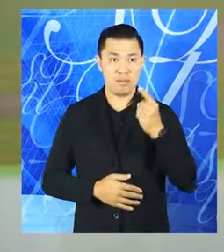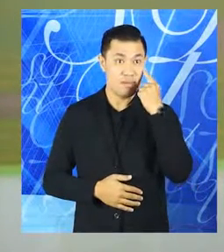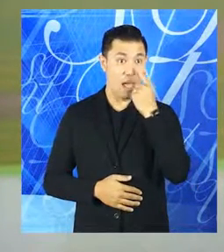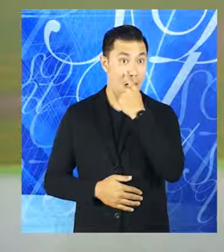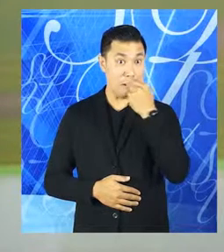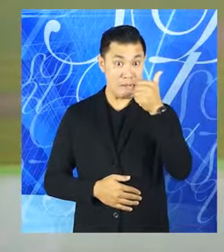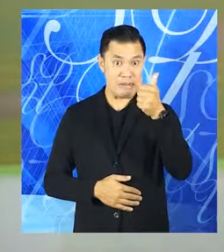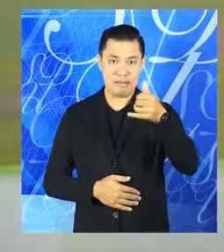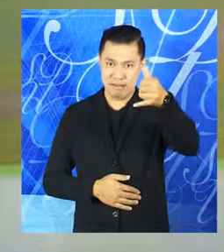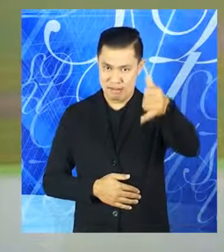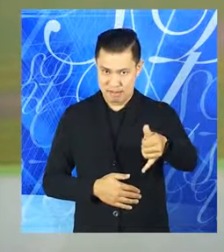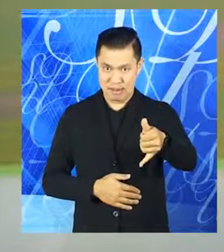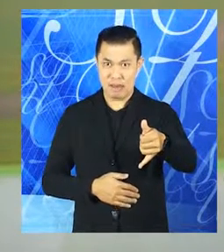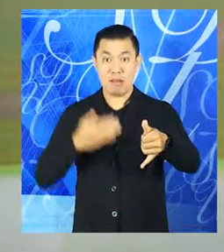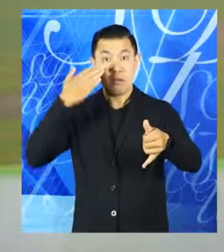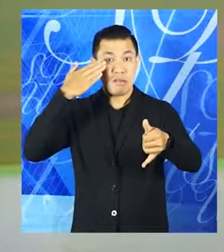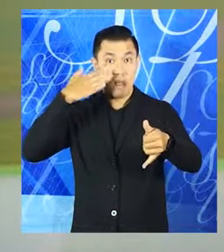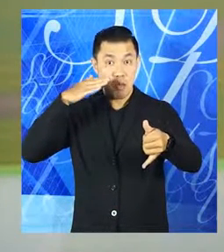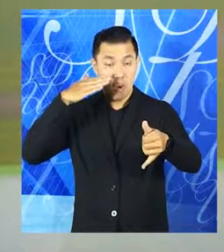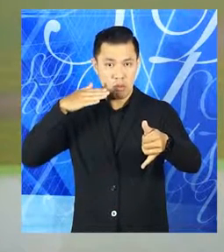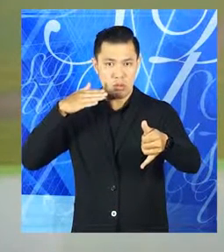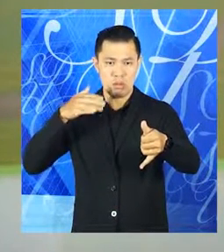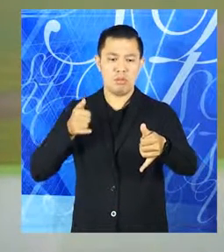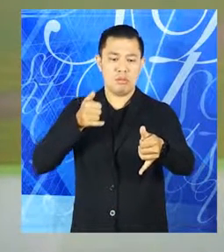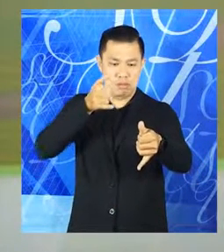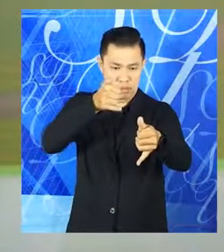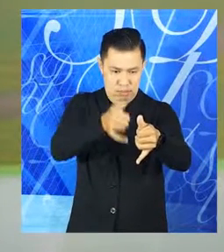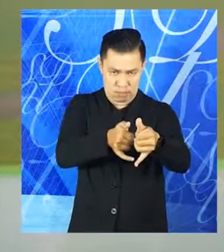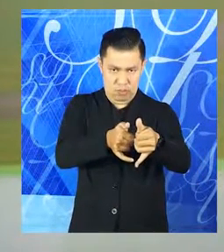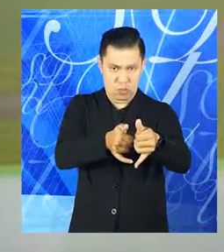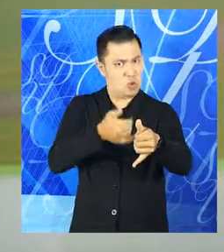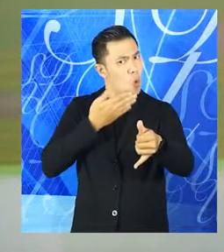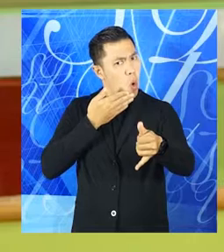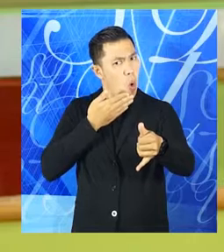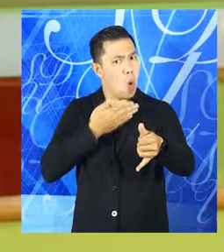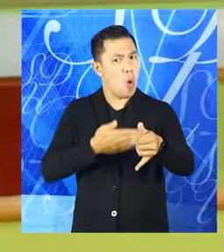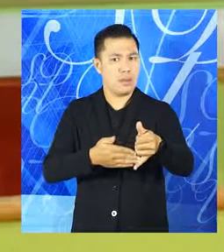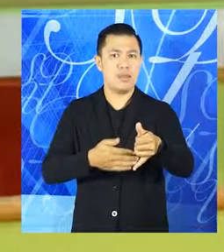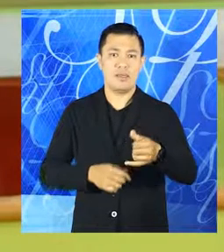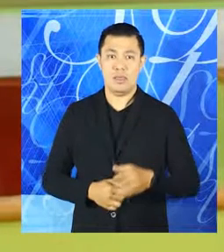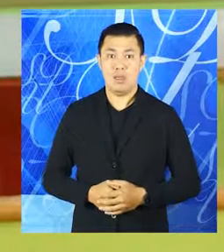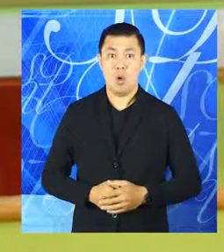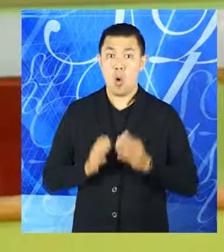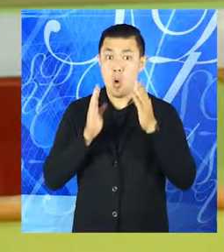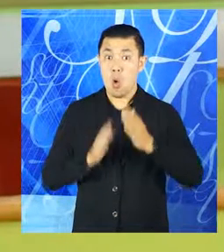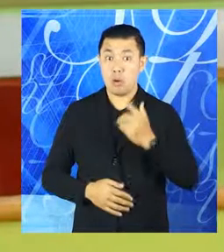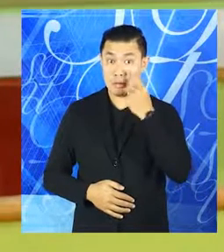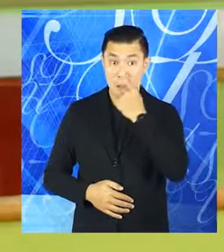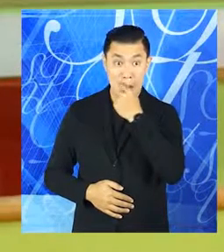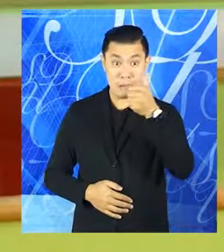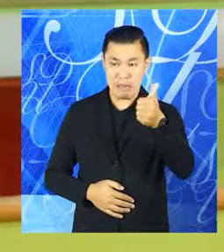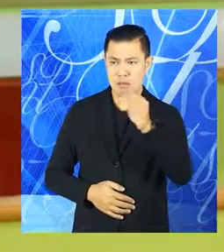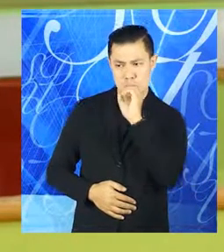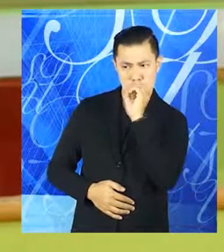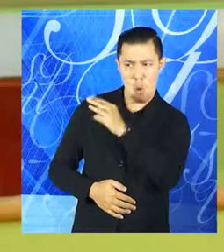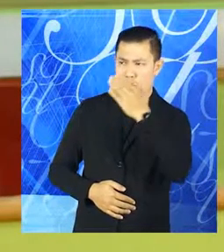อยู่ข้างหน้าและคนตาบอดต้องเป็นผู้ตามเสมอผู้นำทางจะส่งสัญญาณให้คนตา